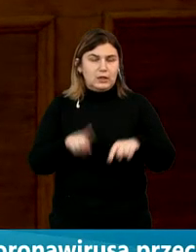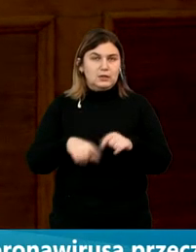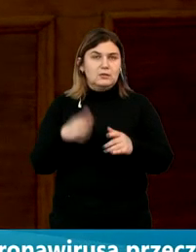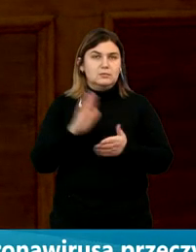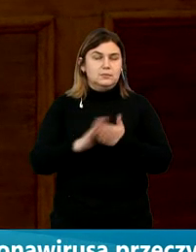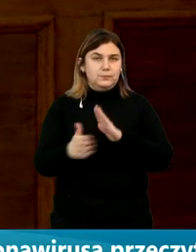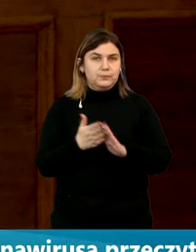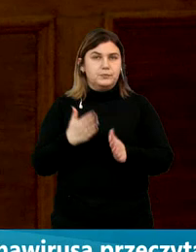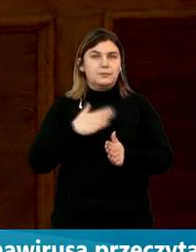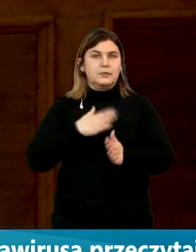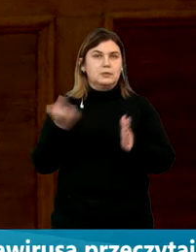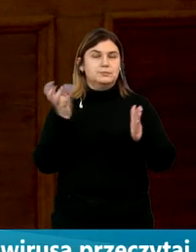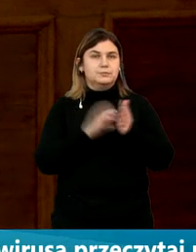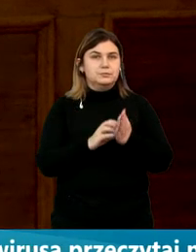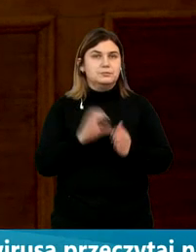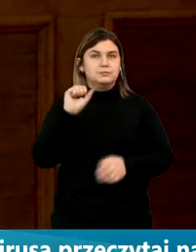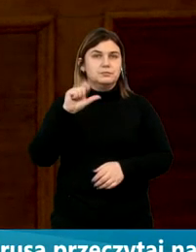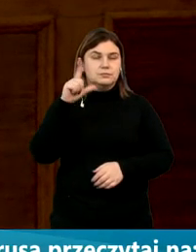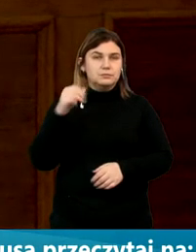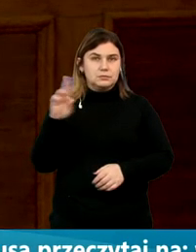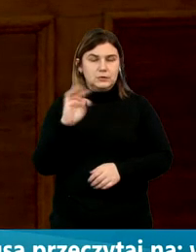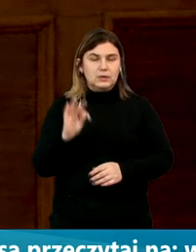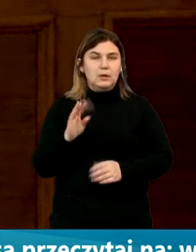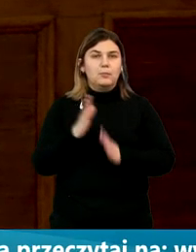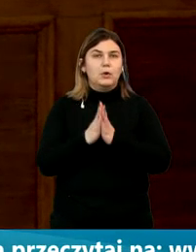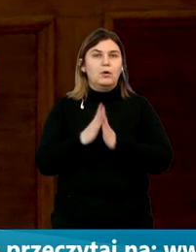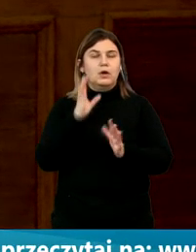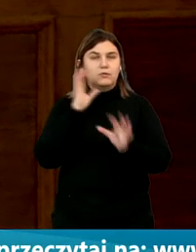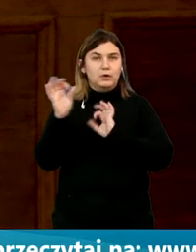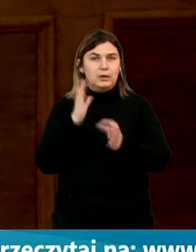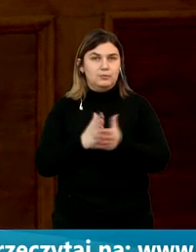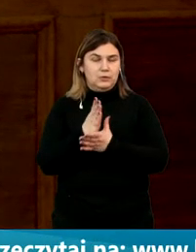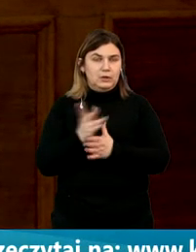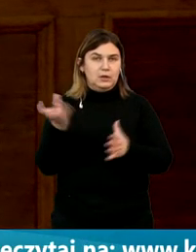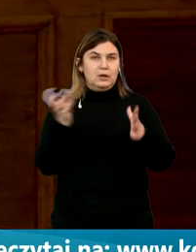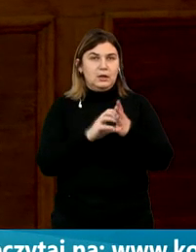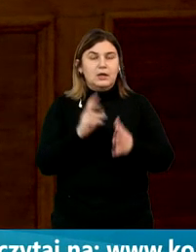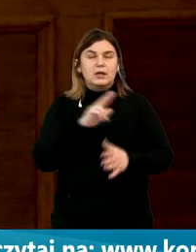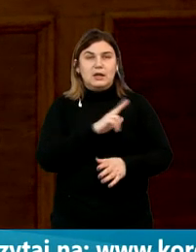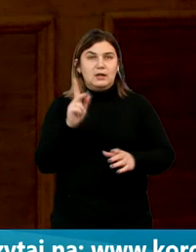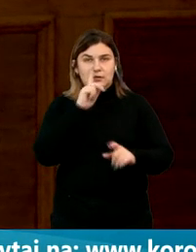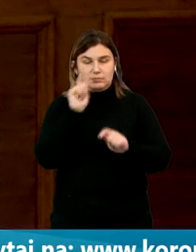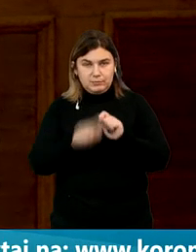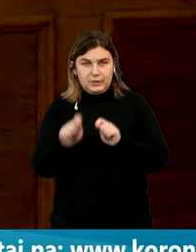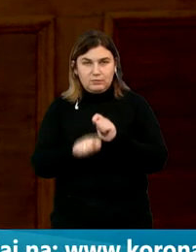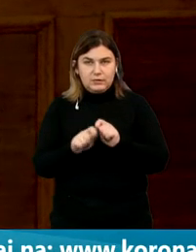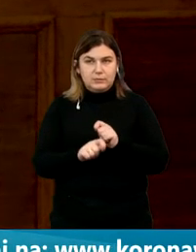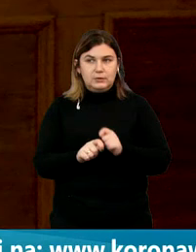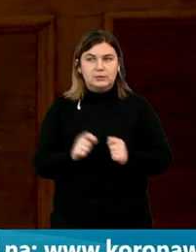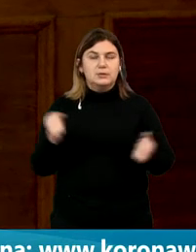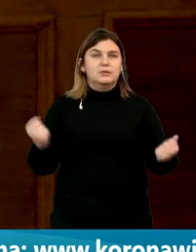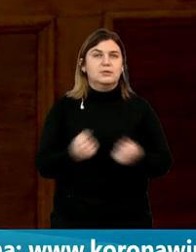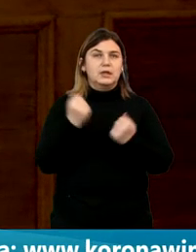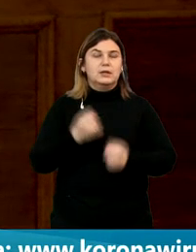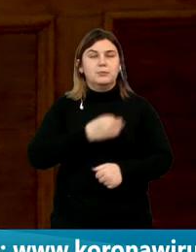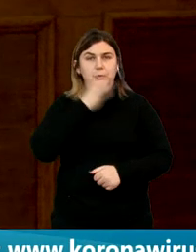mamy aplikację Alert. Bardzo Was proszę o informacje poprzez tą aplikację. Każdy taki sygnał sprawdzamy i staramy się